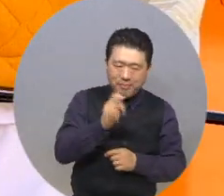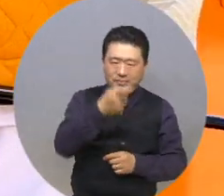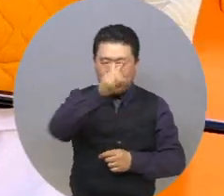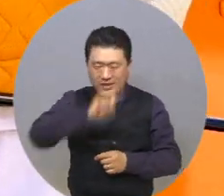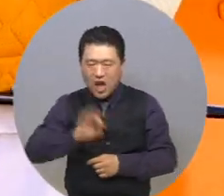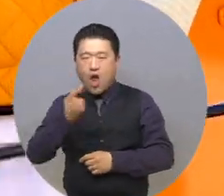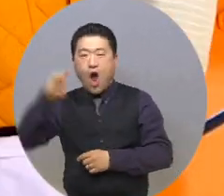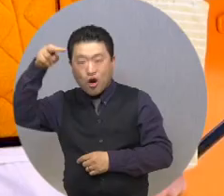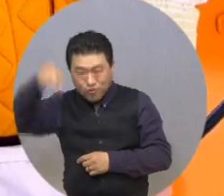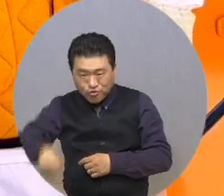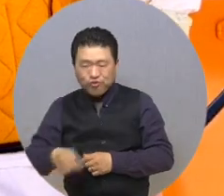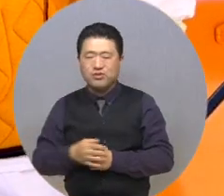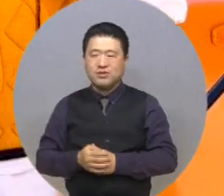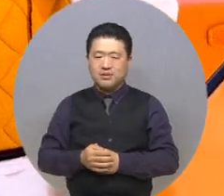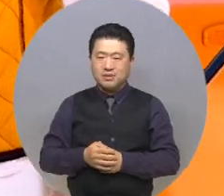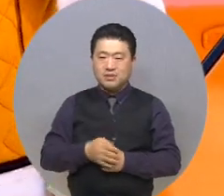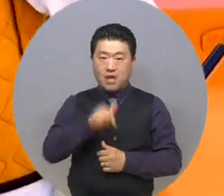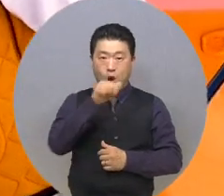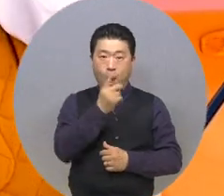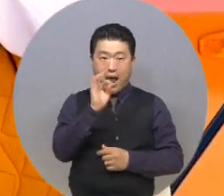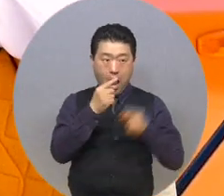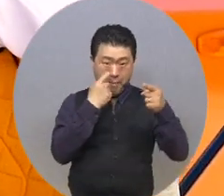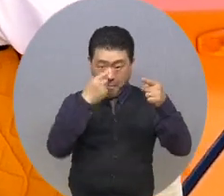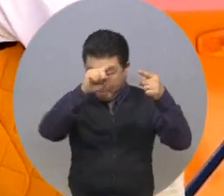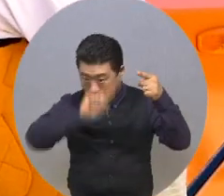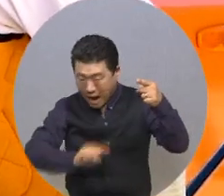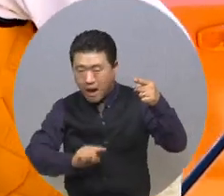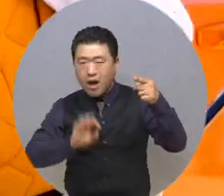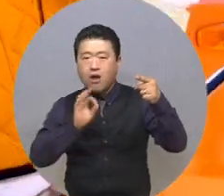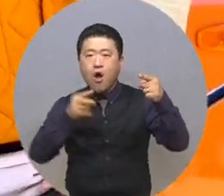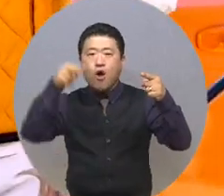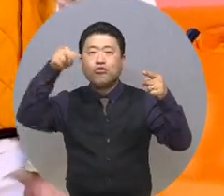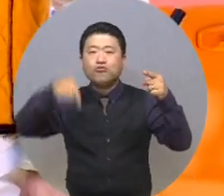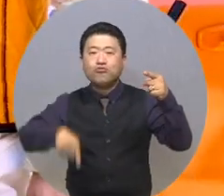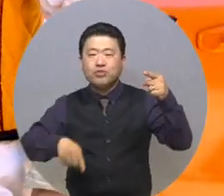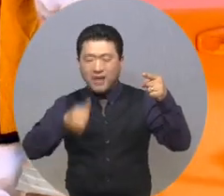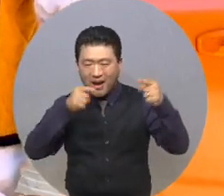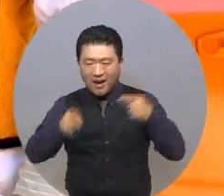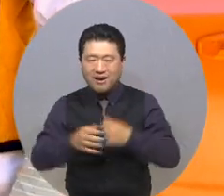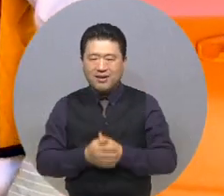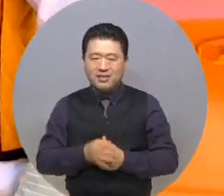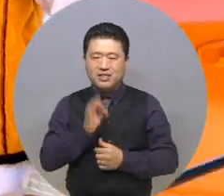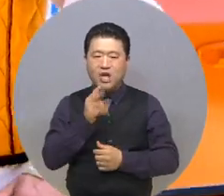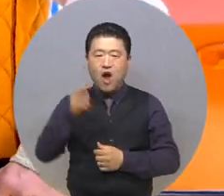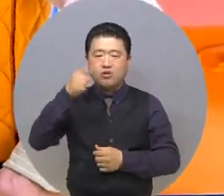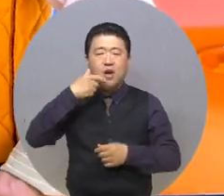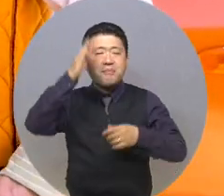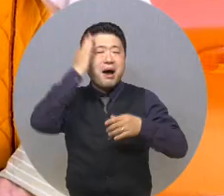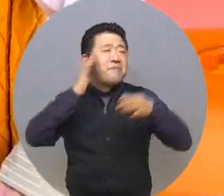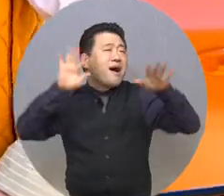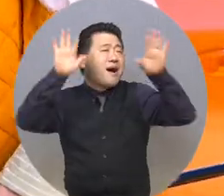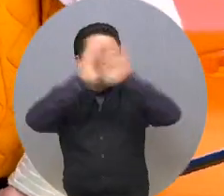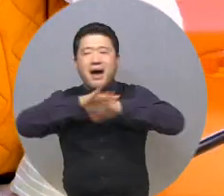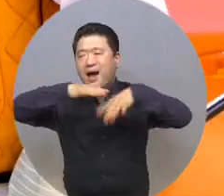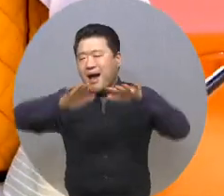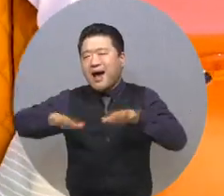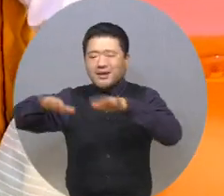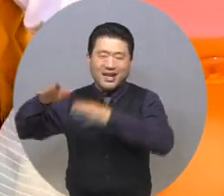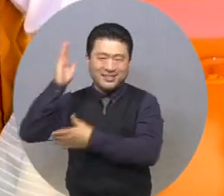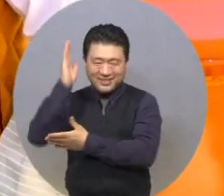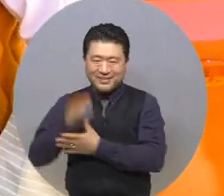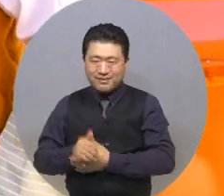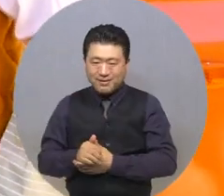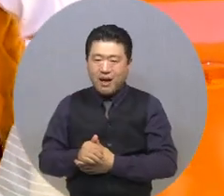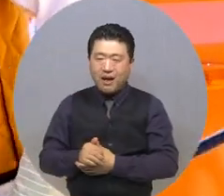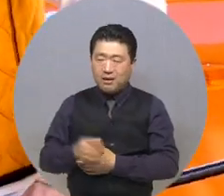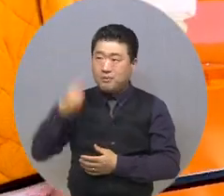여수. 광양 바로 아래에 있는 예. 여수 밤바다. 아니요, 우리는 해